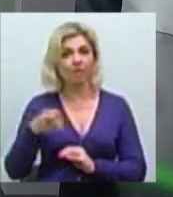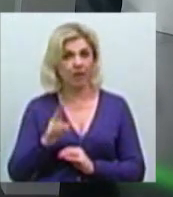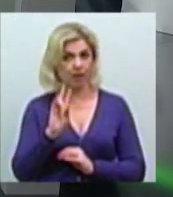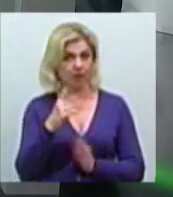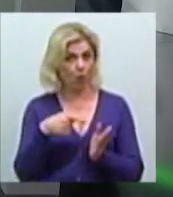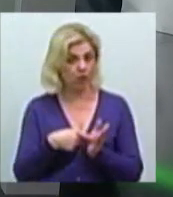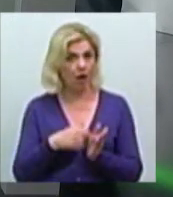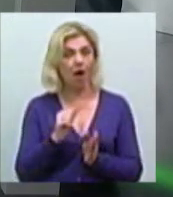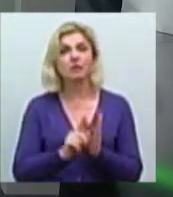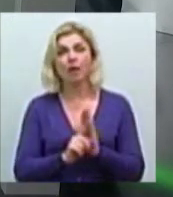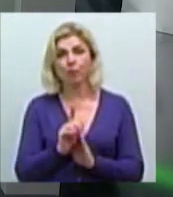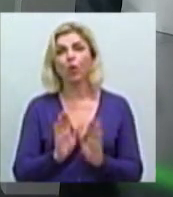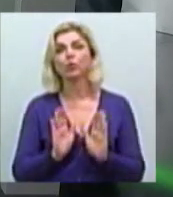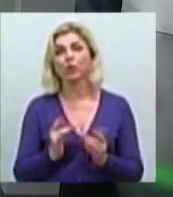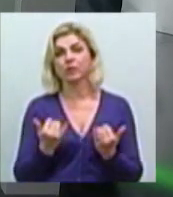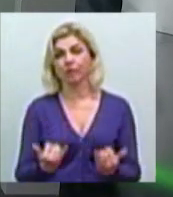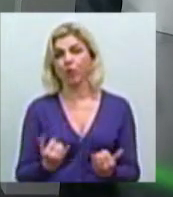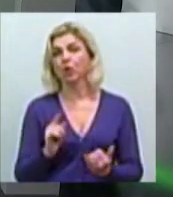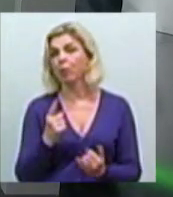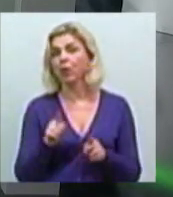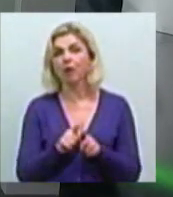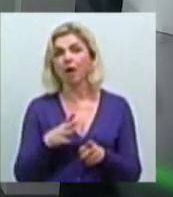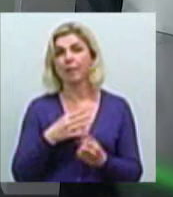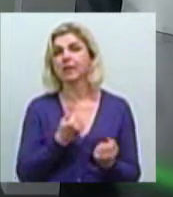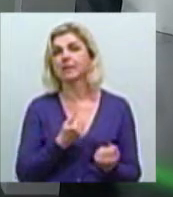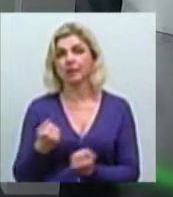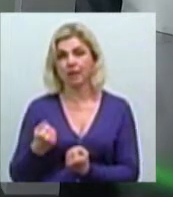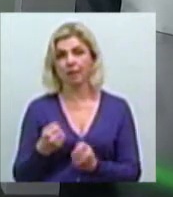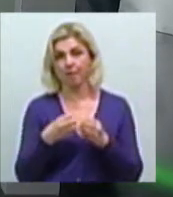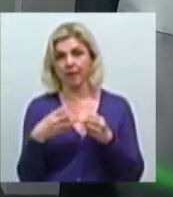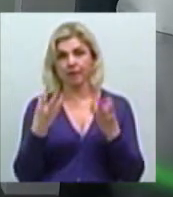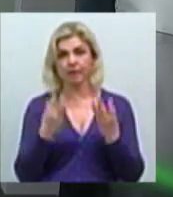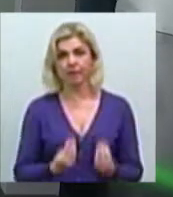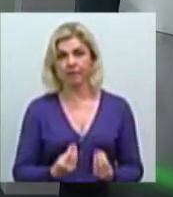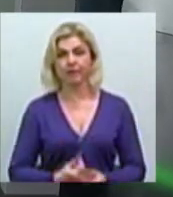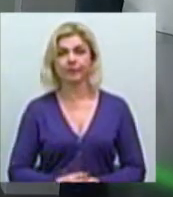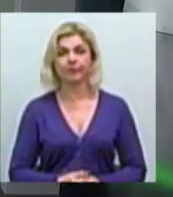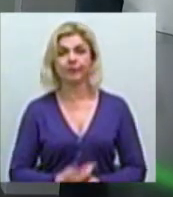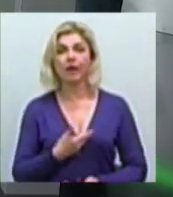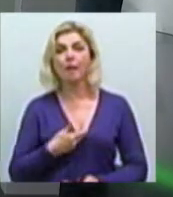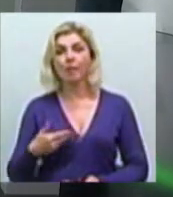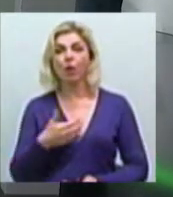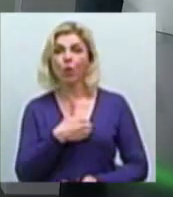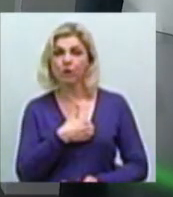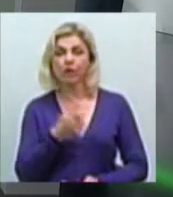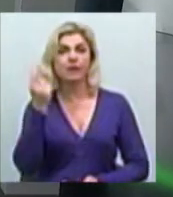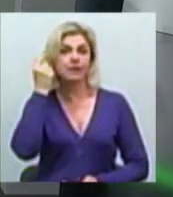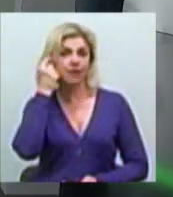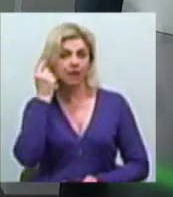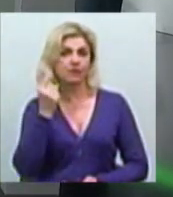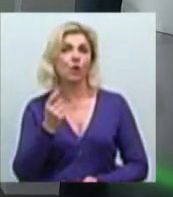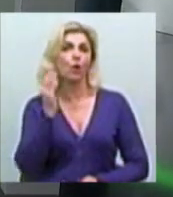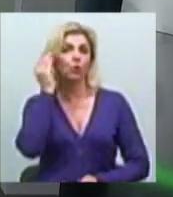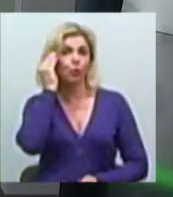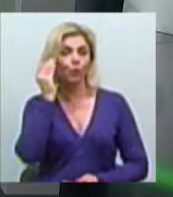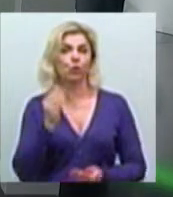а запустився лише сьогодні. Чому сталася така затримка у 15 днів? Ми хотіли дізнатись